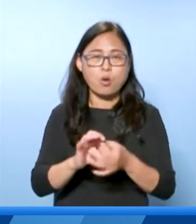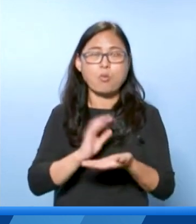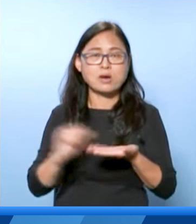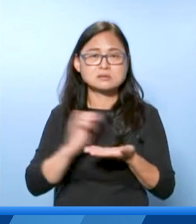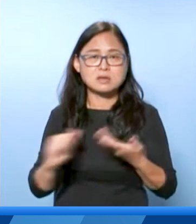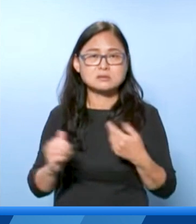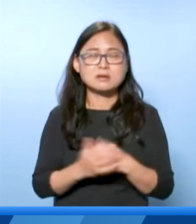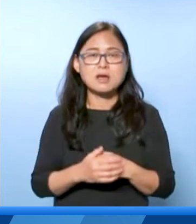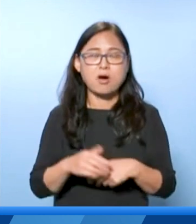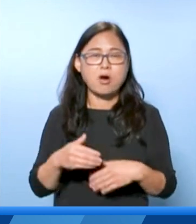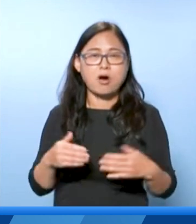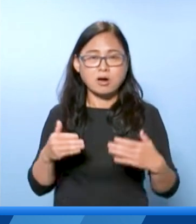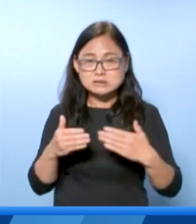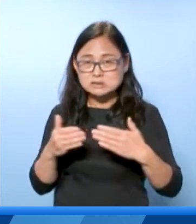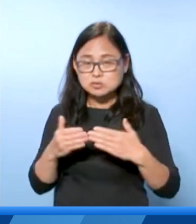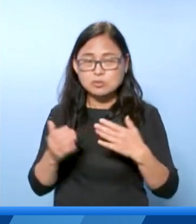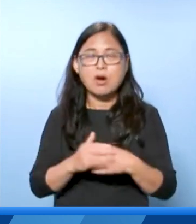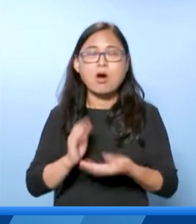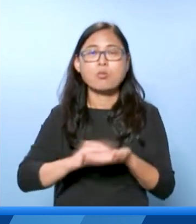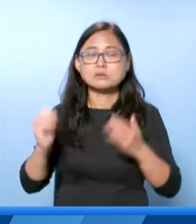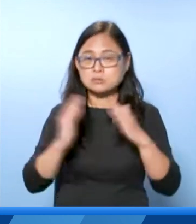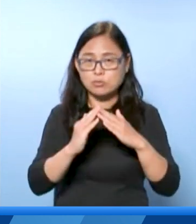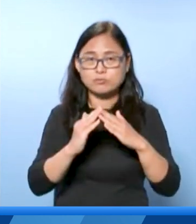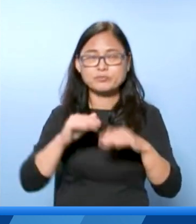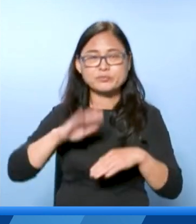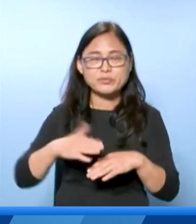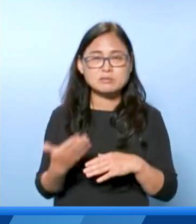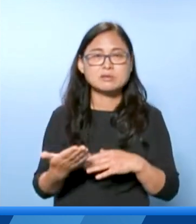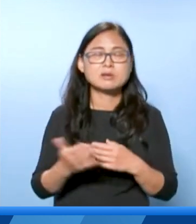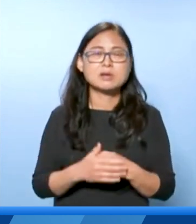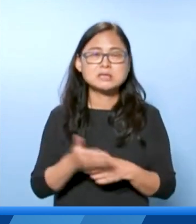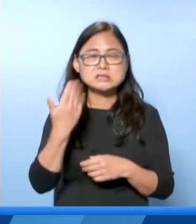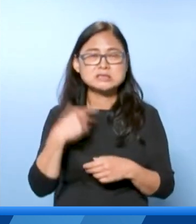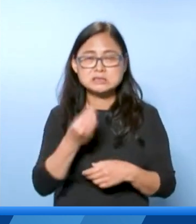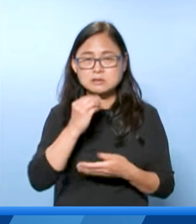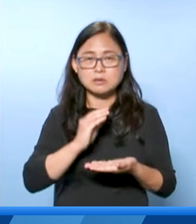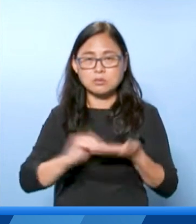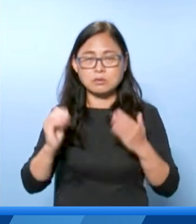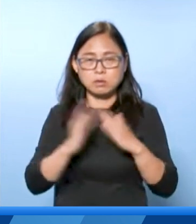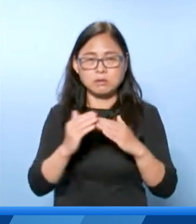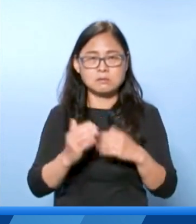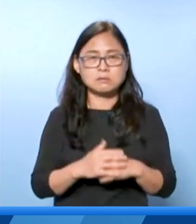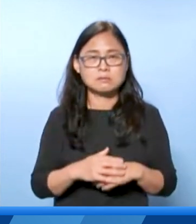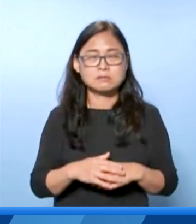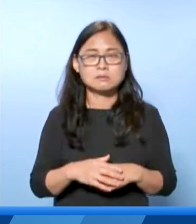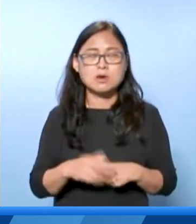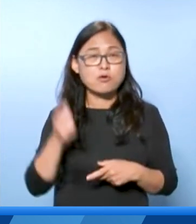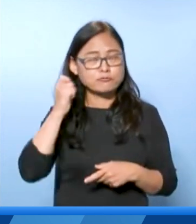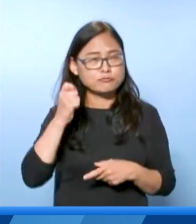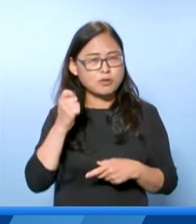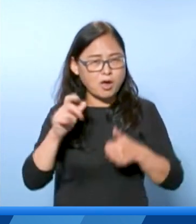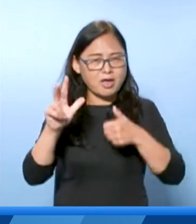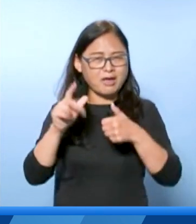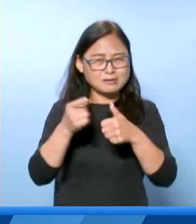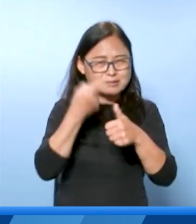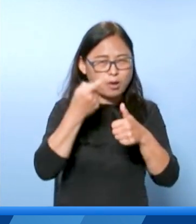以我的接觸就是衛生局，但是當年的食衛局其實當然不會擺婦女是他的首